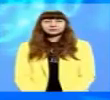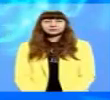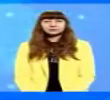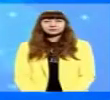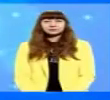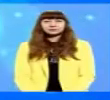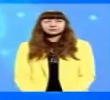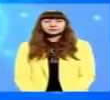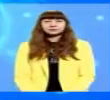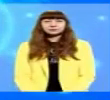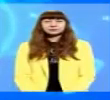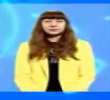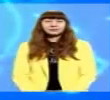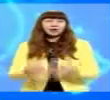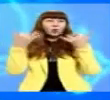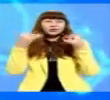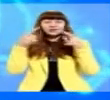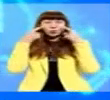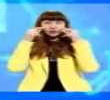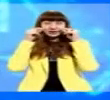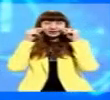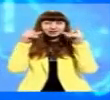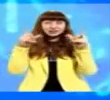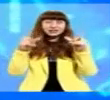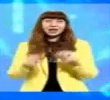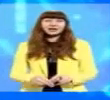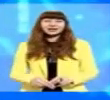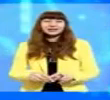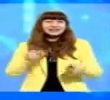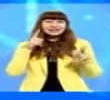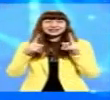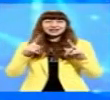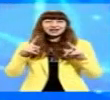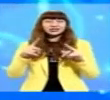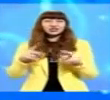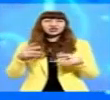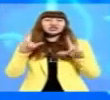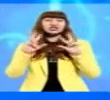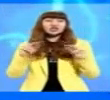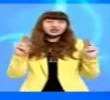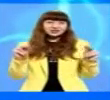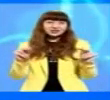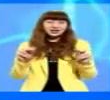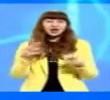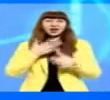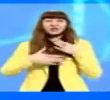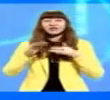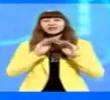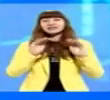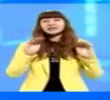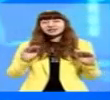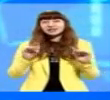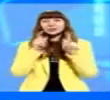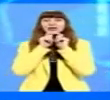Жыл сайынғы дәстүрлі президент шыршасы бұл өткізілмейтін болды. Тек балаларға сыйлықтар үйлерінде тапсырылды. Аяз ата мен